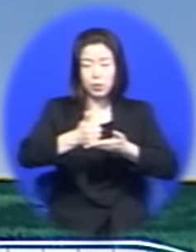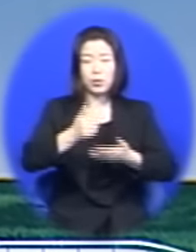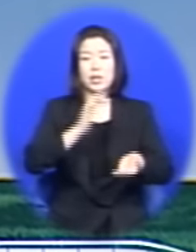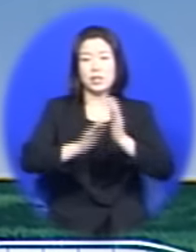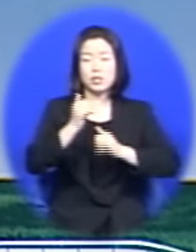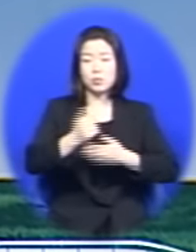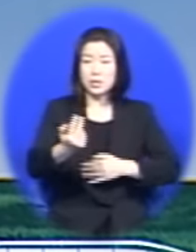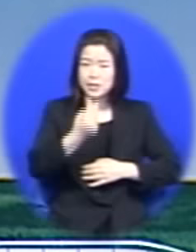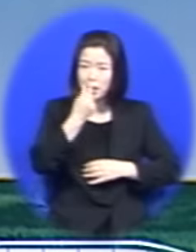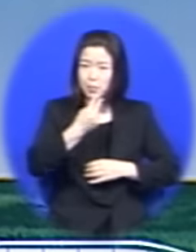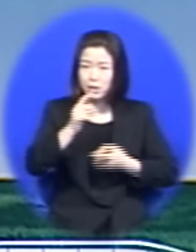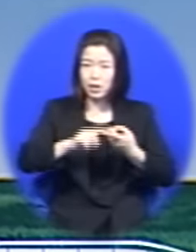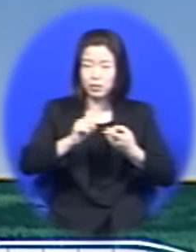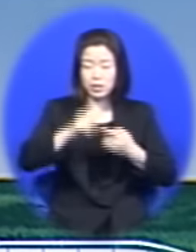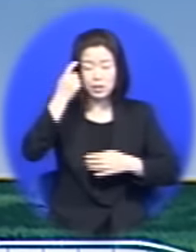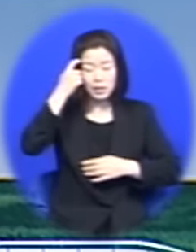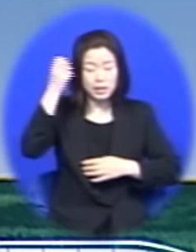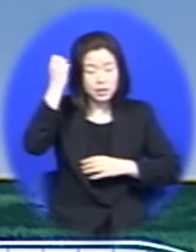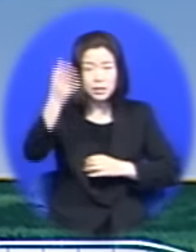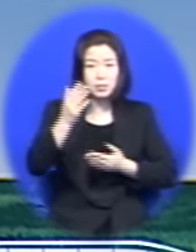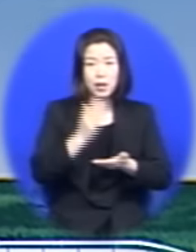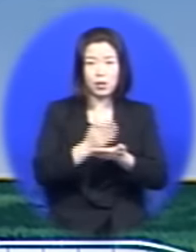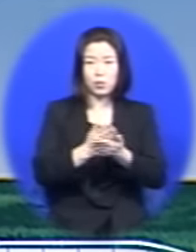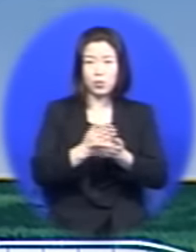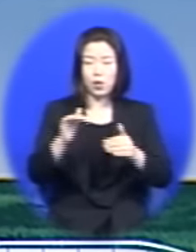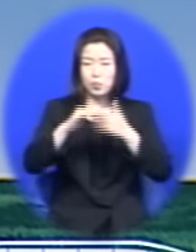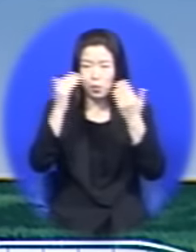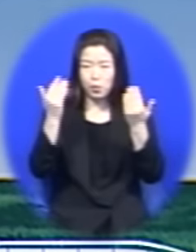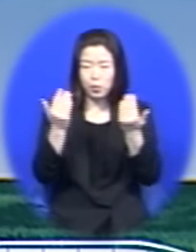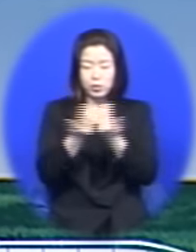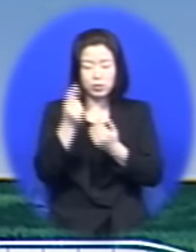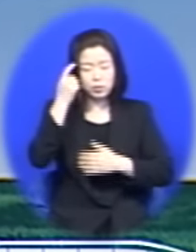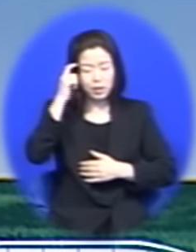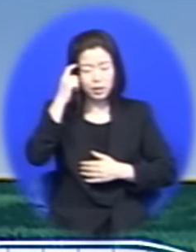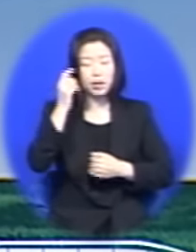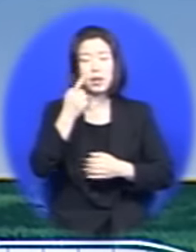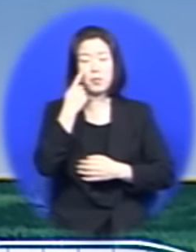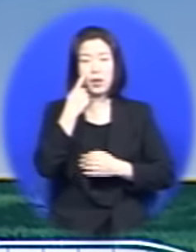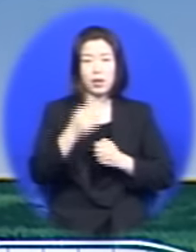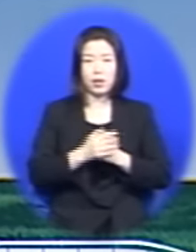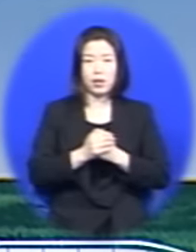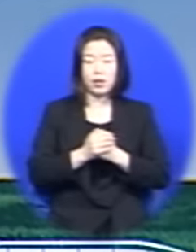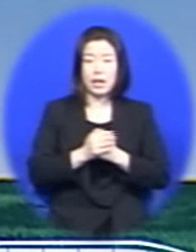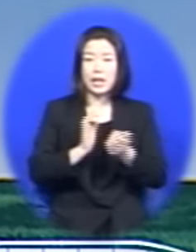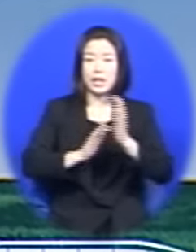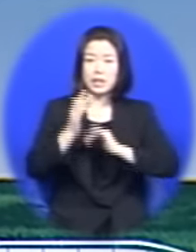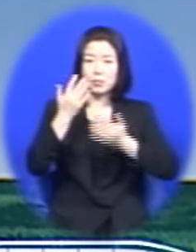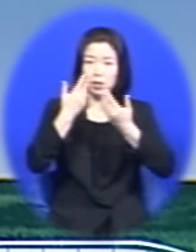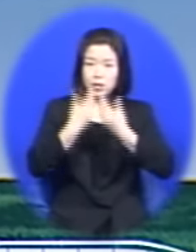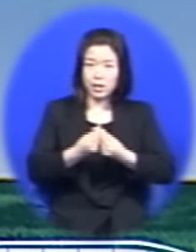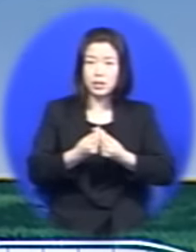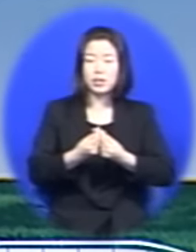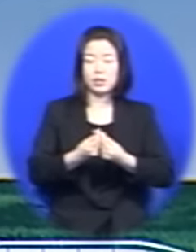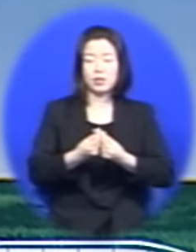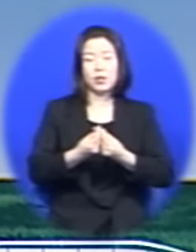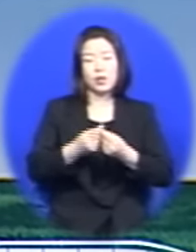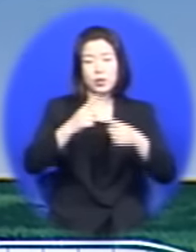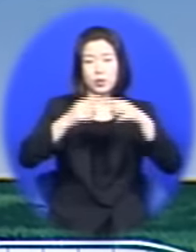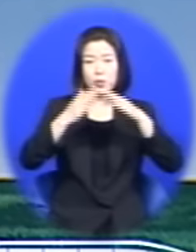생명이시라는 걸 잊어버리지 말고 모든 걸 생각하라는 예를 들면 교인들끼리 모였는데